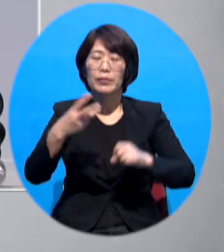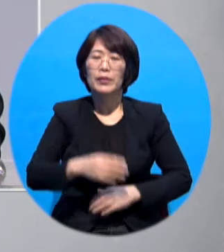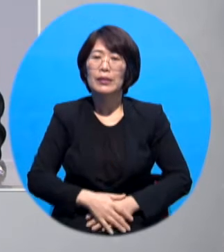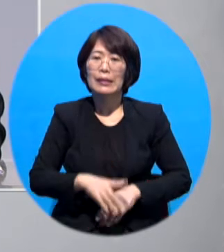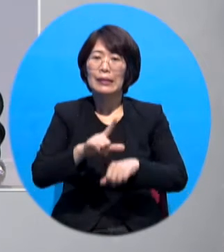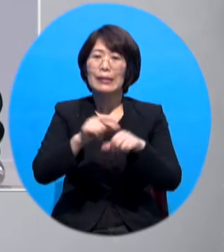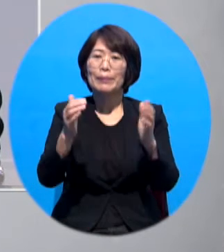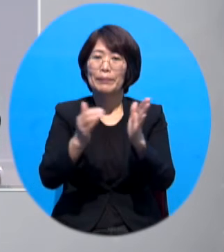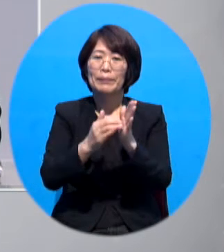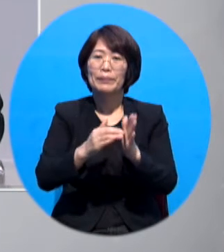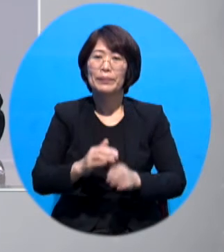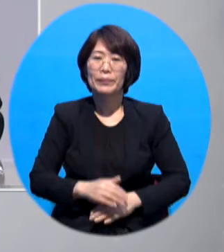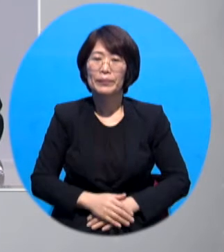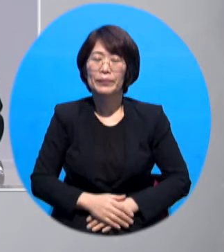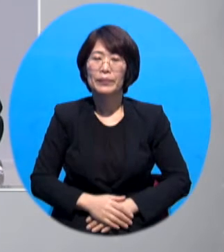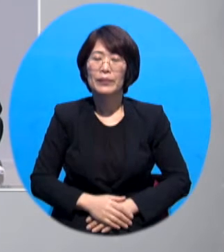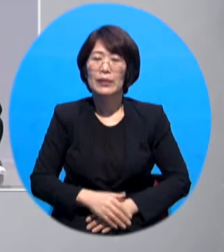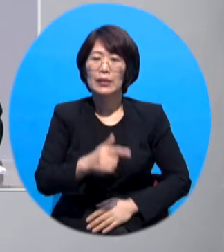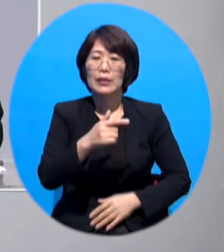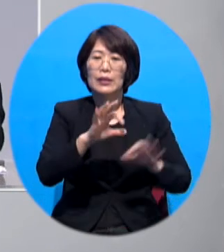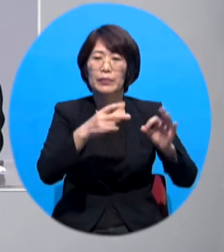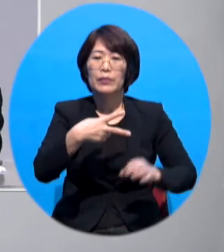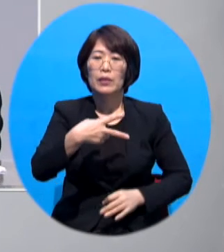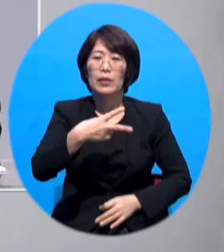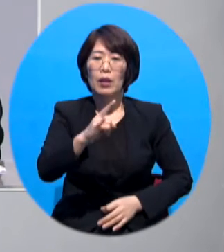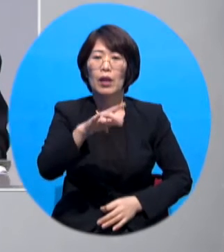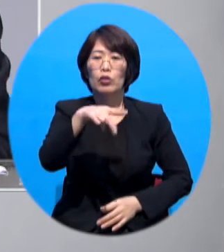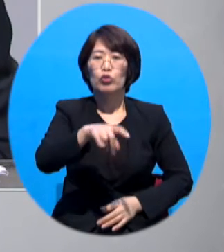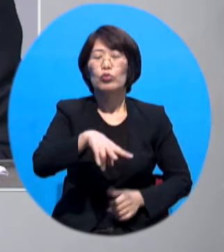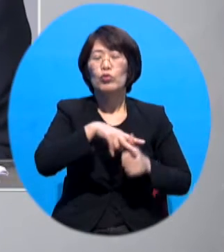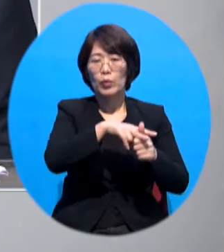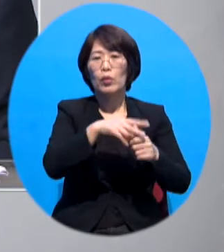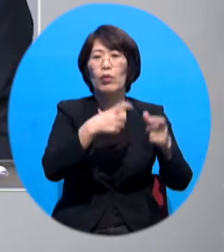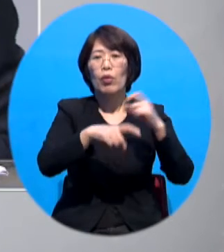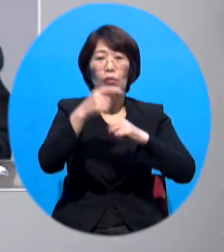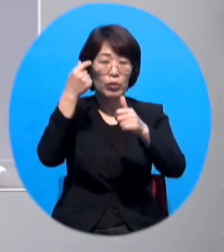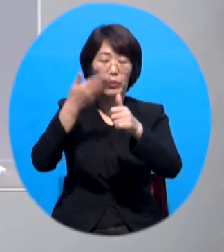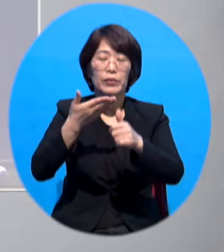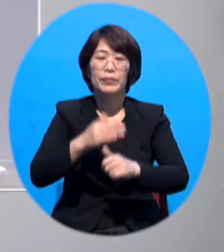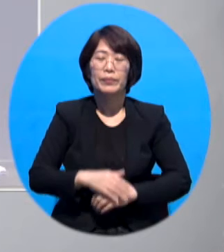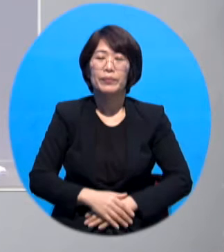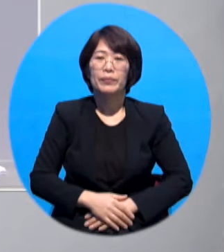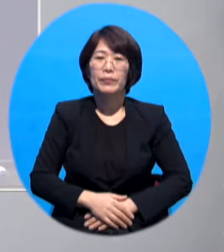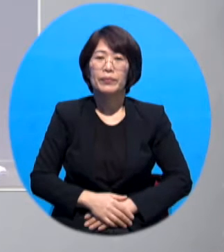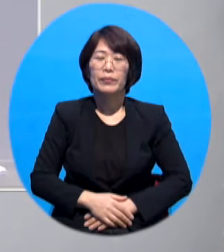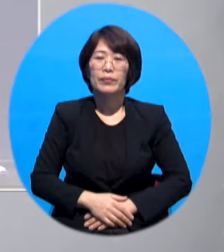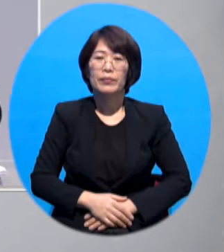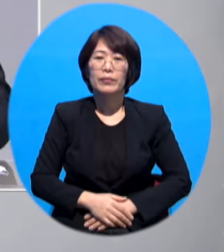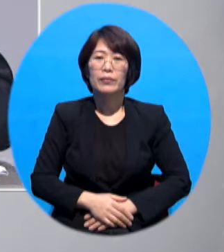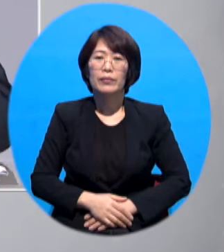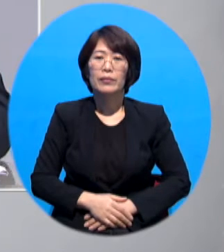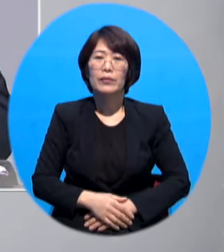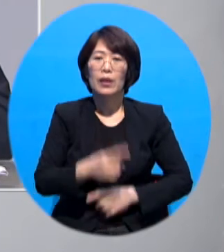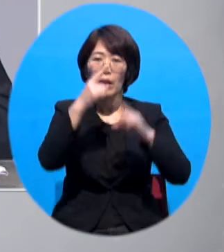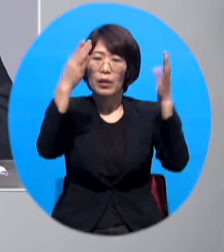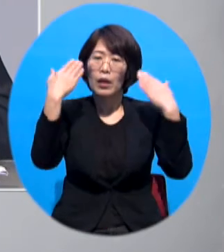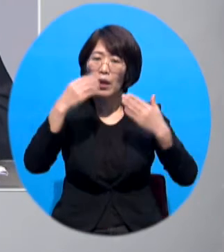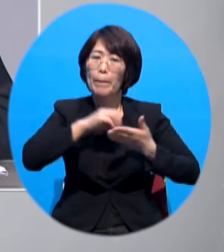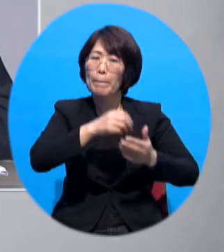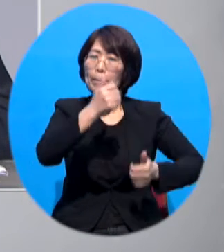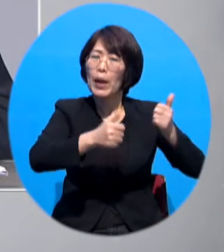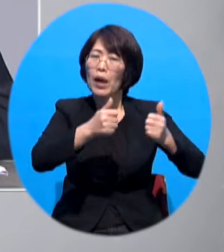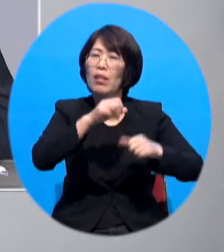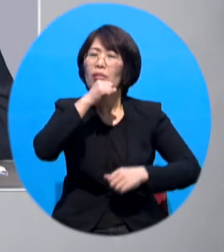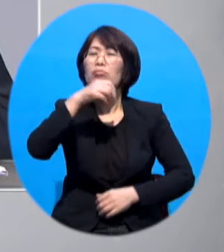끝났습니다 김대중 후보 추가질문 30초 드리겟습니다 예 수동 성적이 하라는